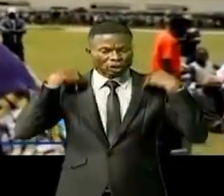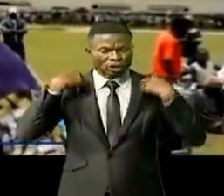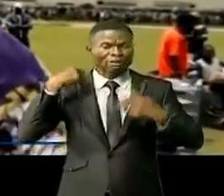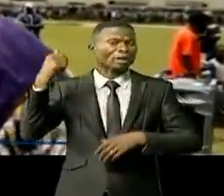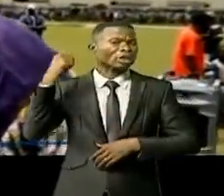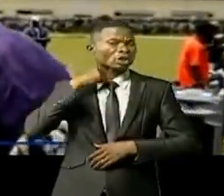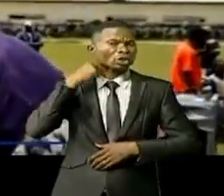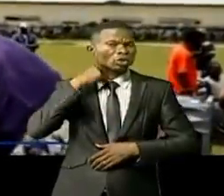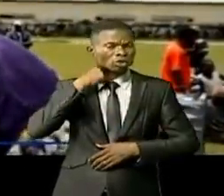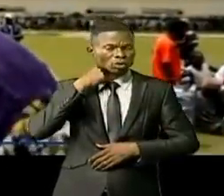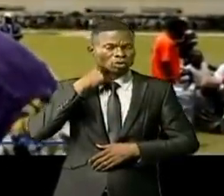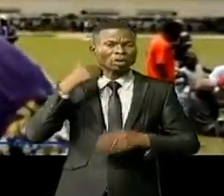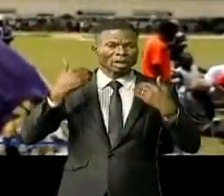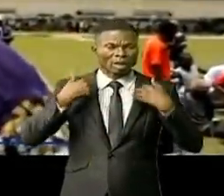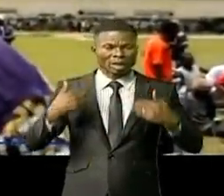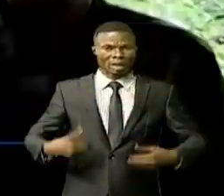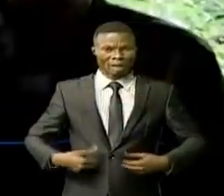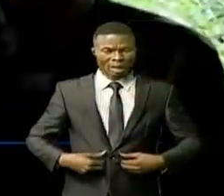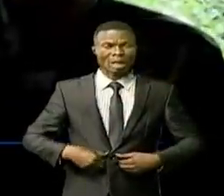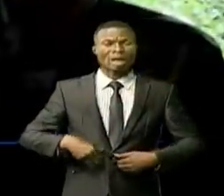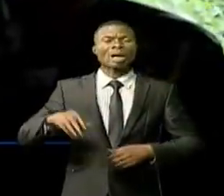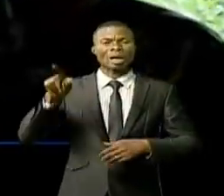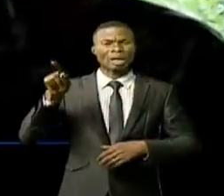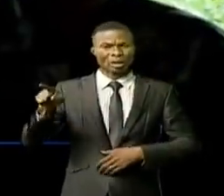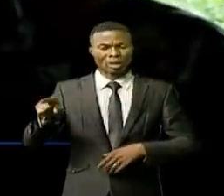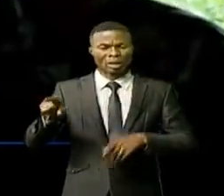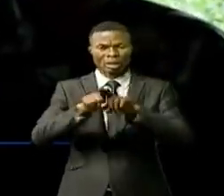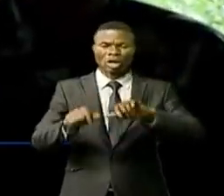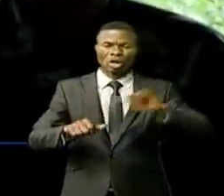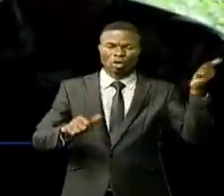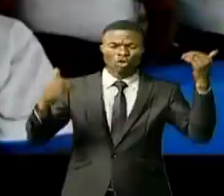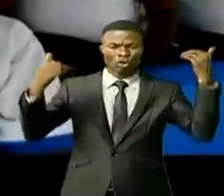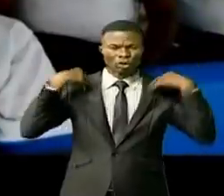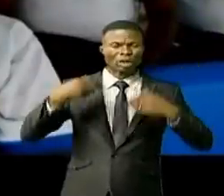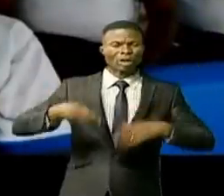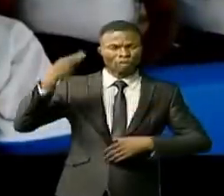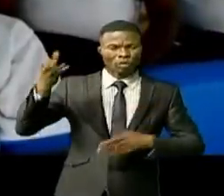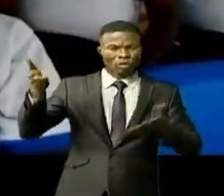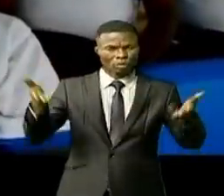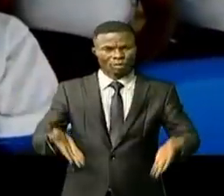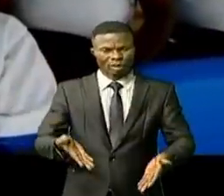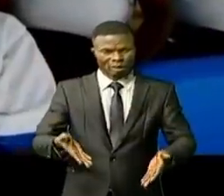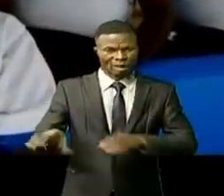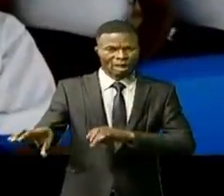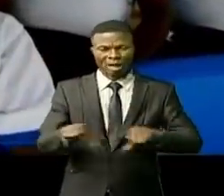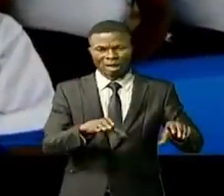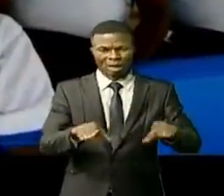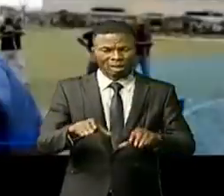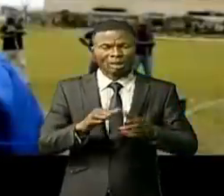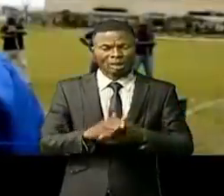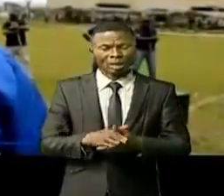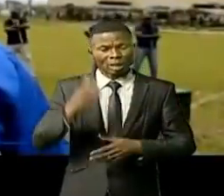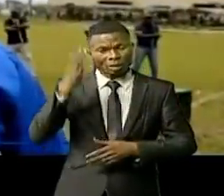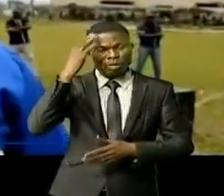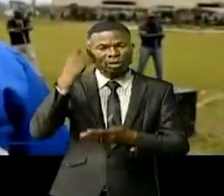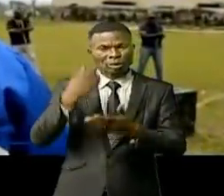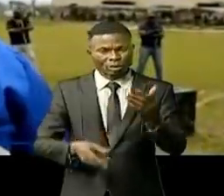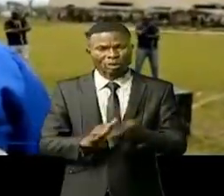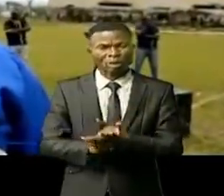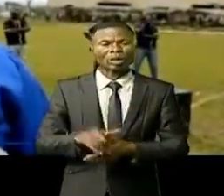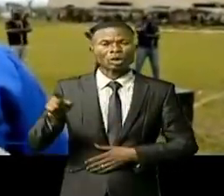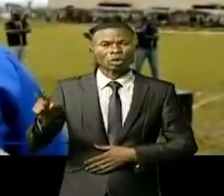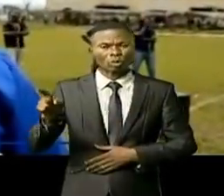division de la santé à la Mongala et autres personnalités de la province. À en croire Didier